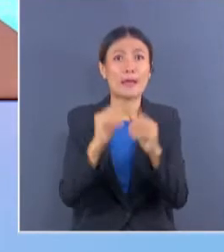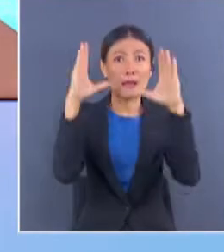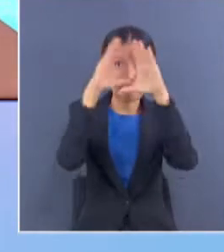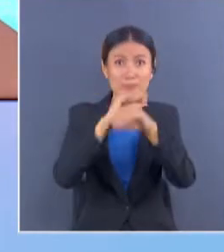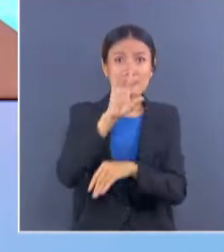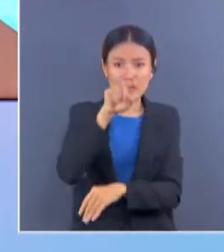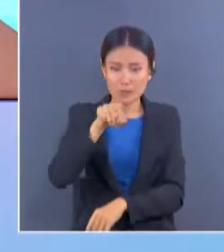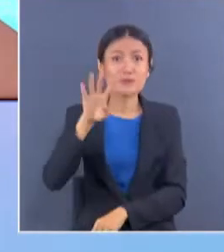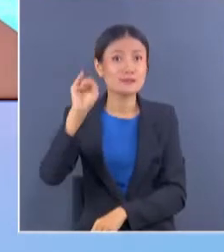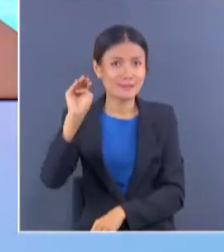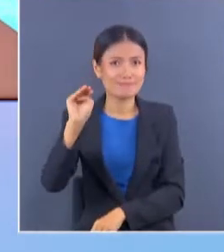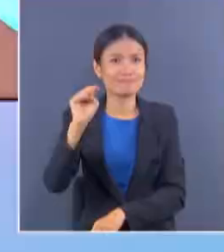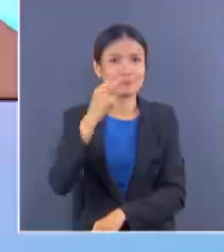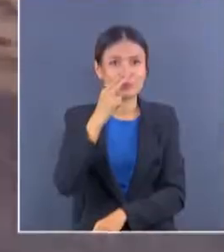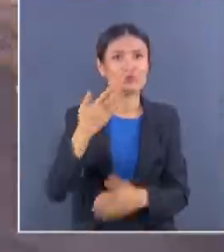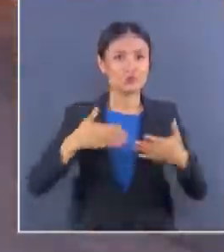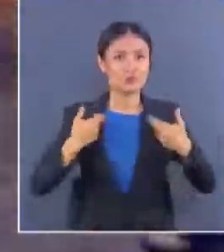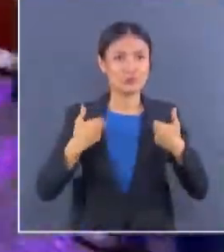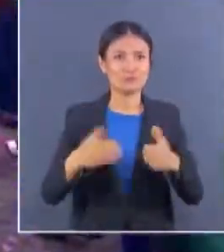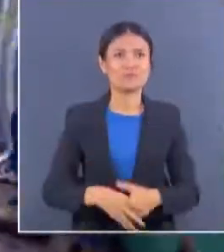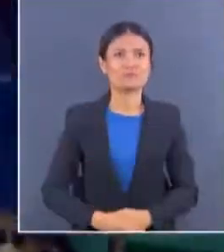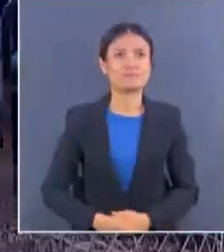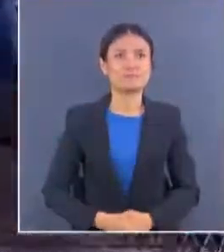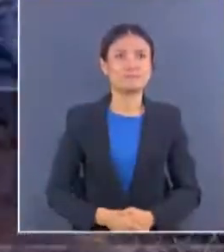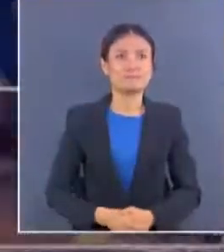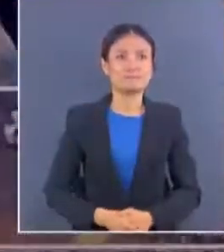ลา 20:40 นาทีค่ะ